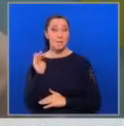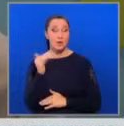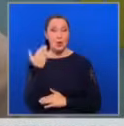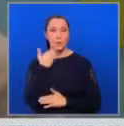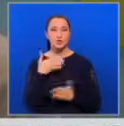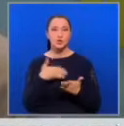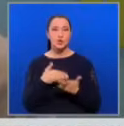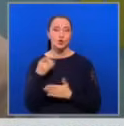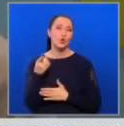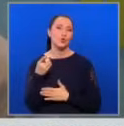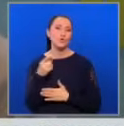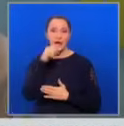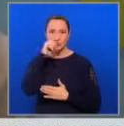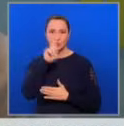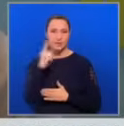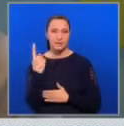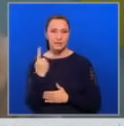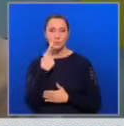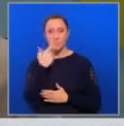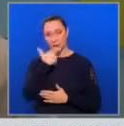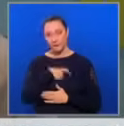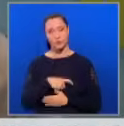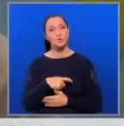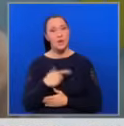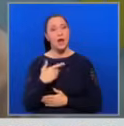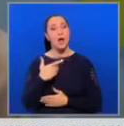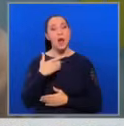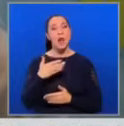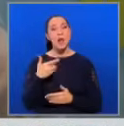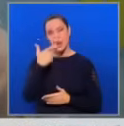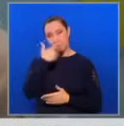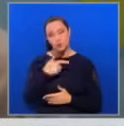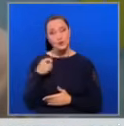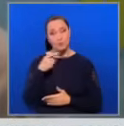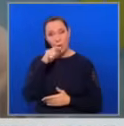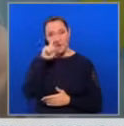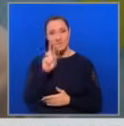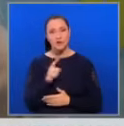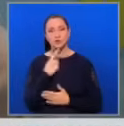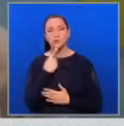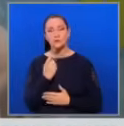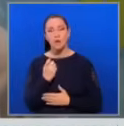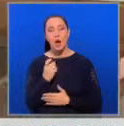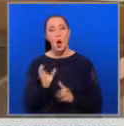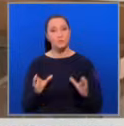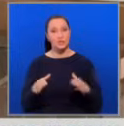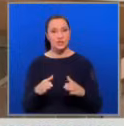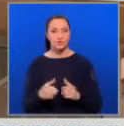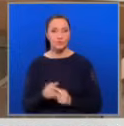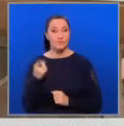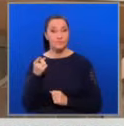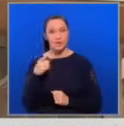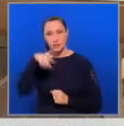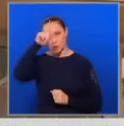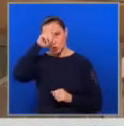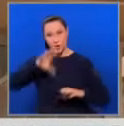полза тъй като това е важно не само за индивидуалността и личността то е важно и за за обществото в тази